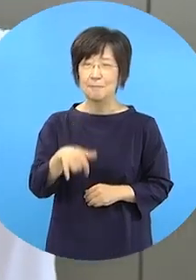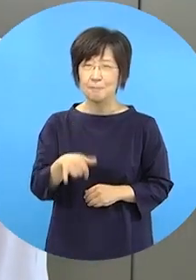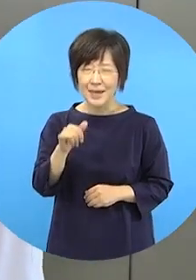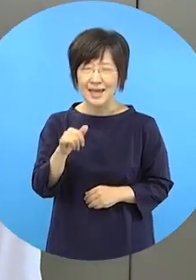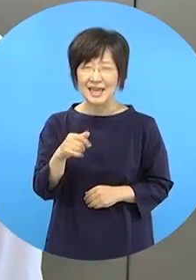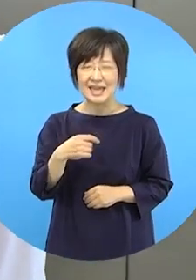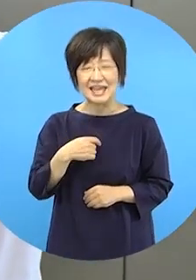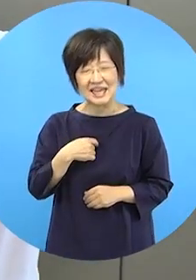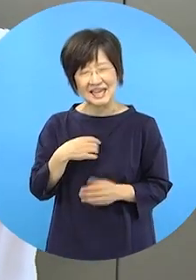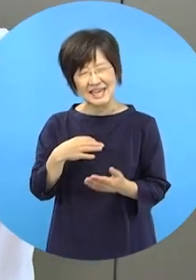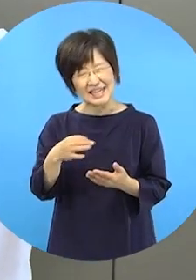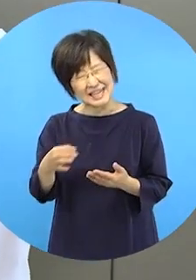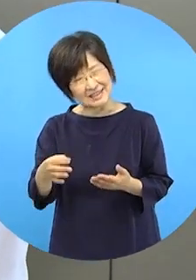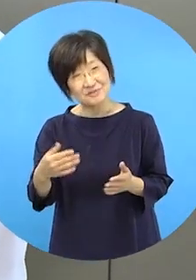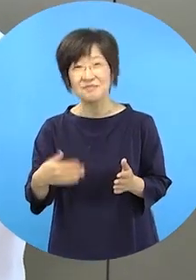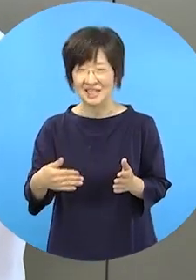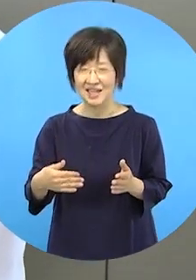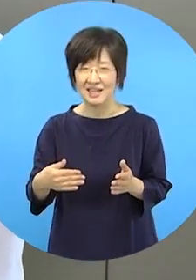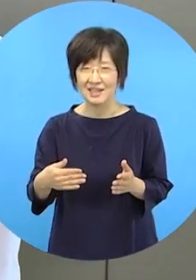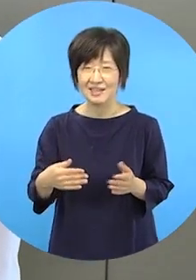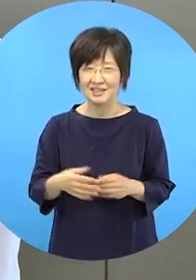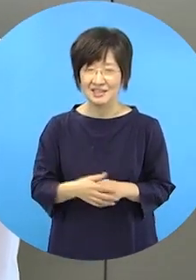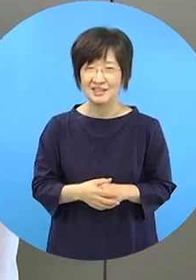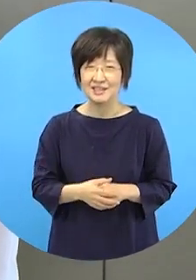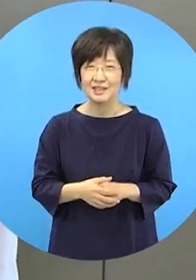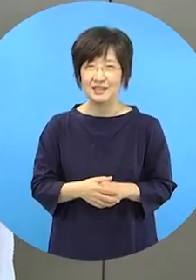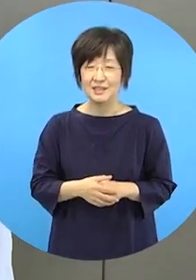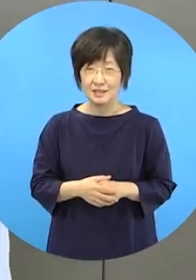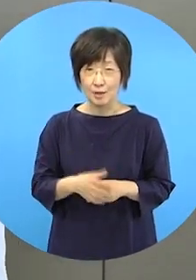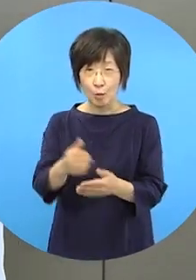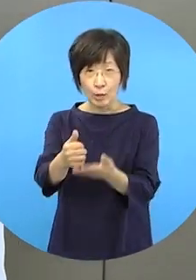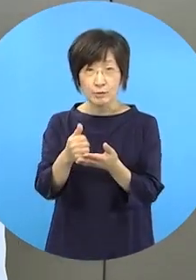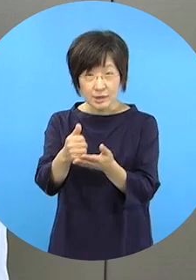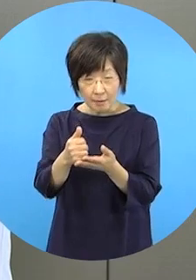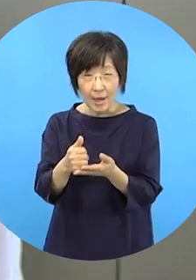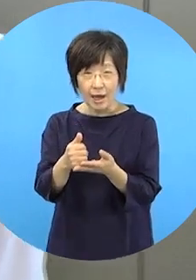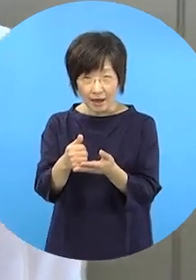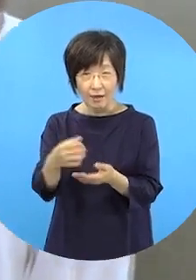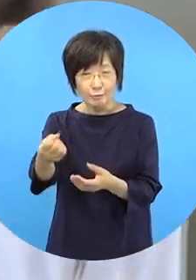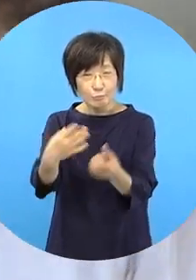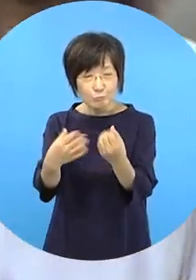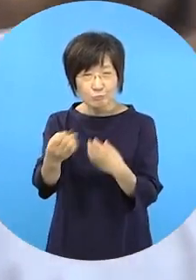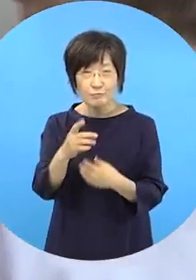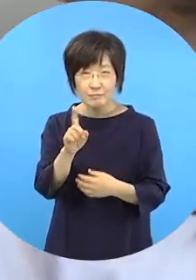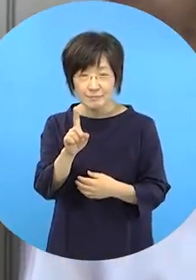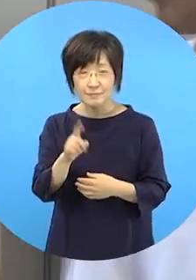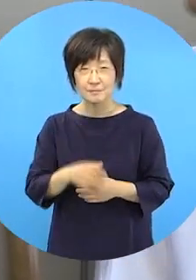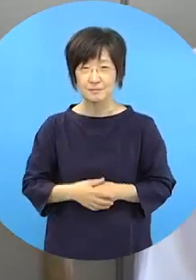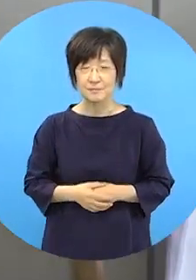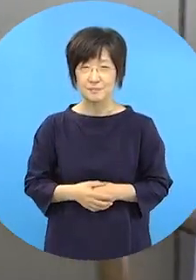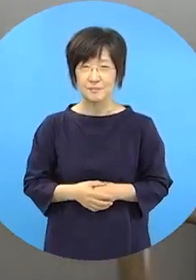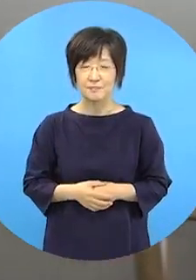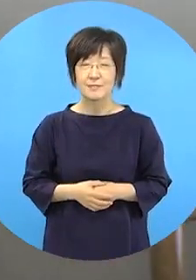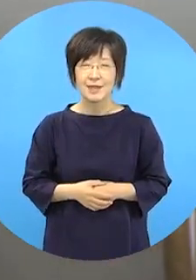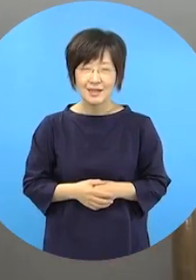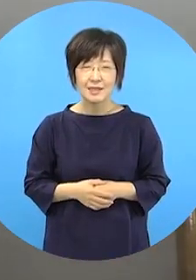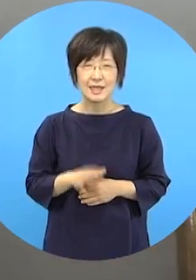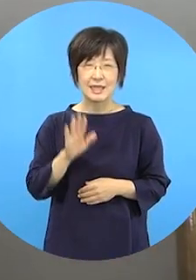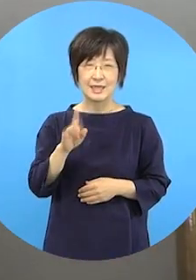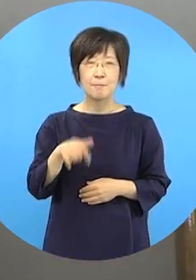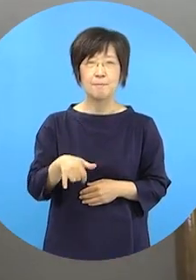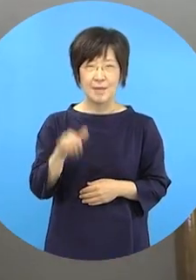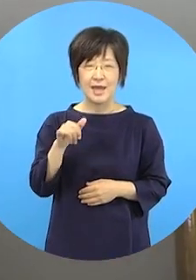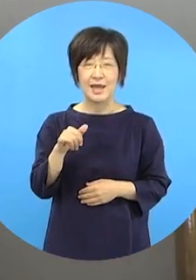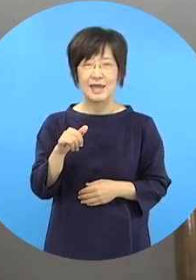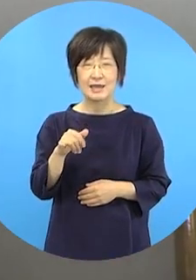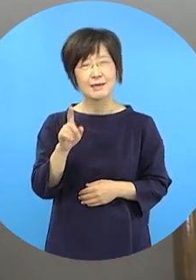身なかなか手に取ったことがなかったんですけれども、皆さんからどういった声が上がってますか？ そうですね、テンペはまず